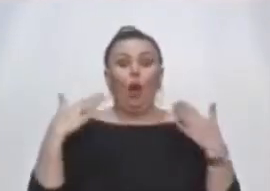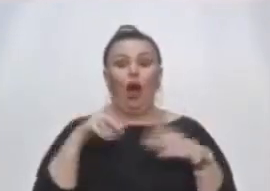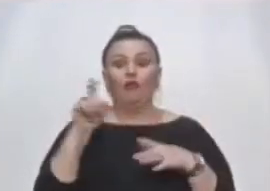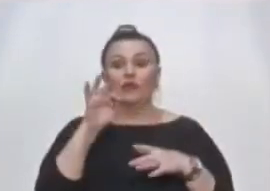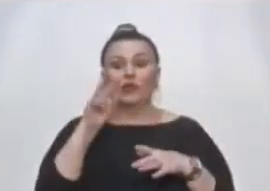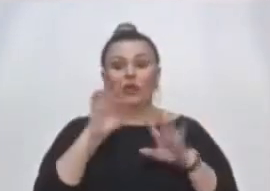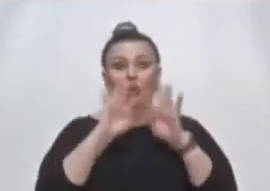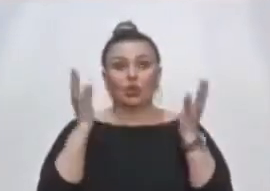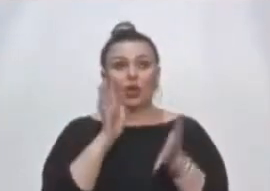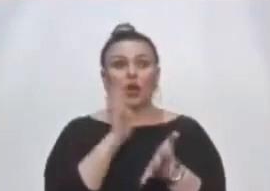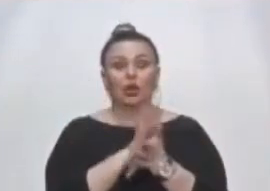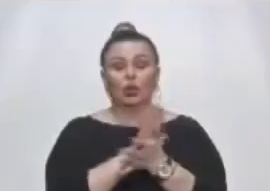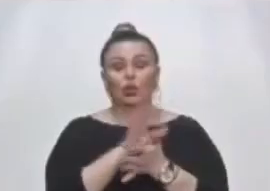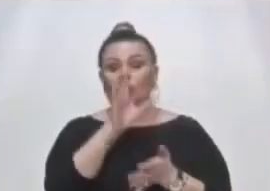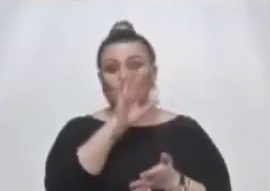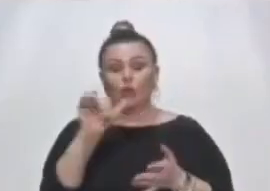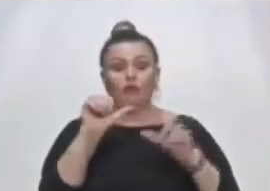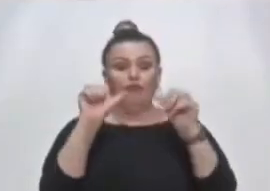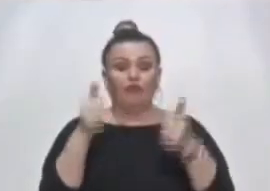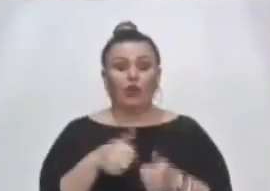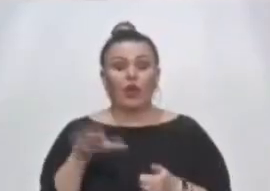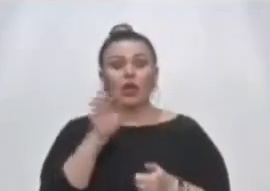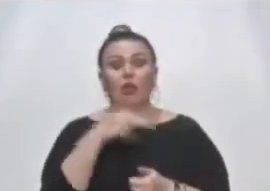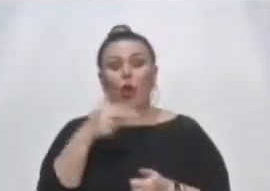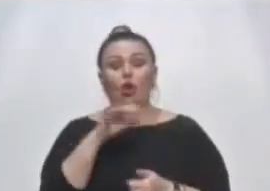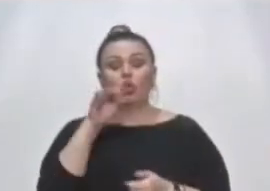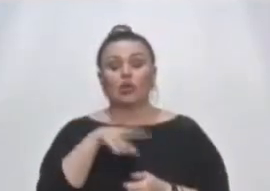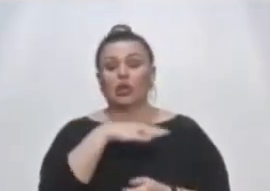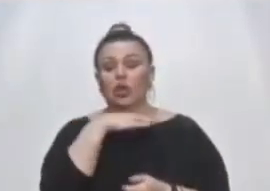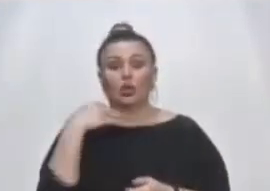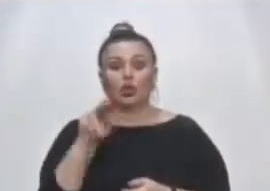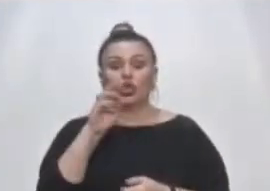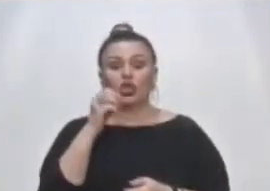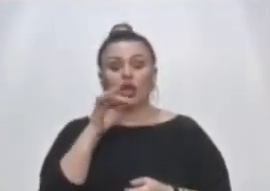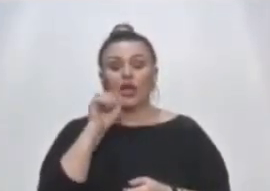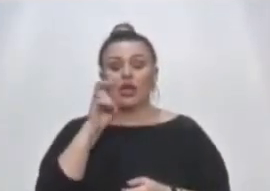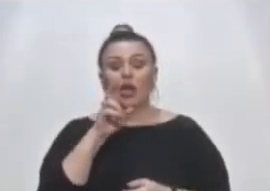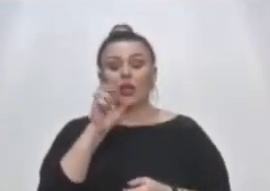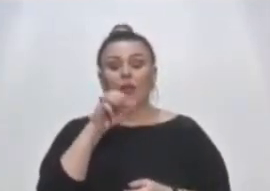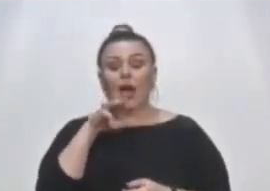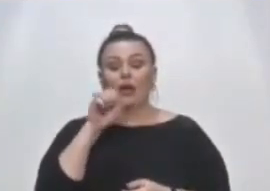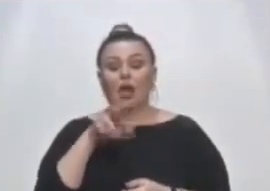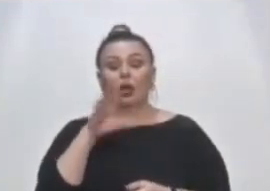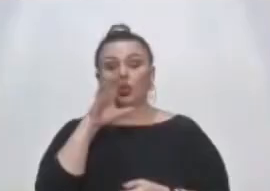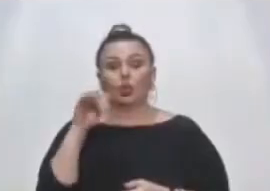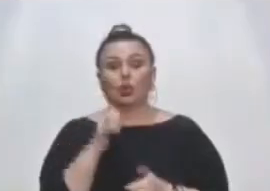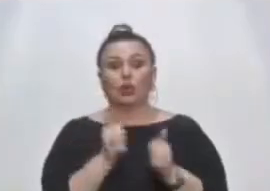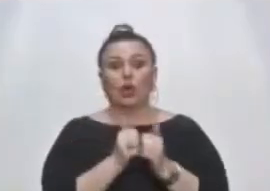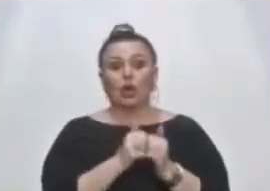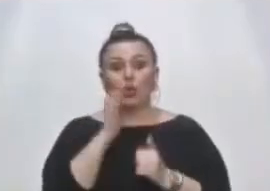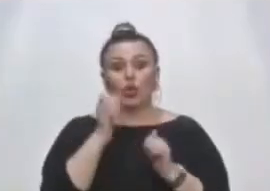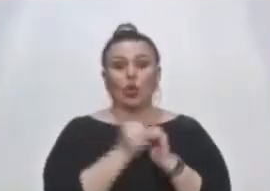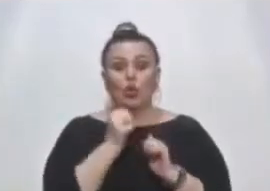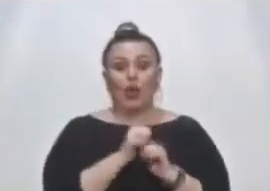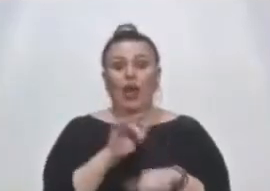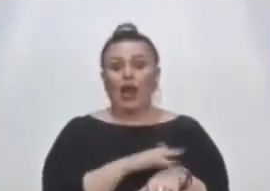zonasına daxil olan çirkab sulardan formalaşıb ki, 30 ildən çox bir dövrdə Ceyranbatan su anbarının yaxınlığında olsa da, onun ləğvi,